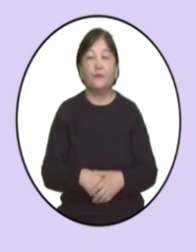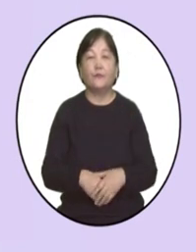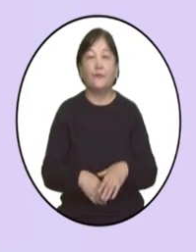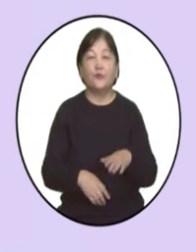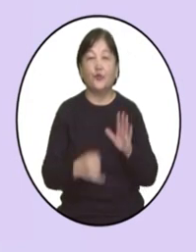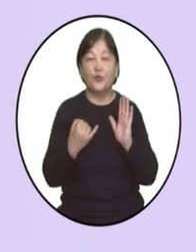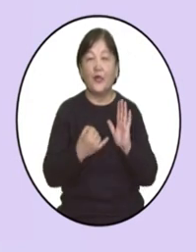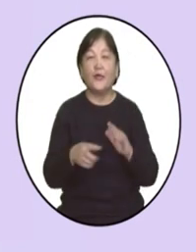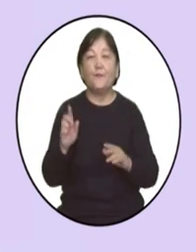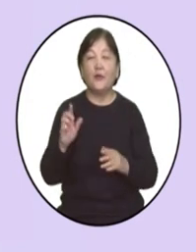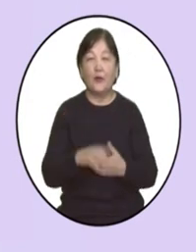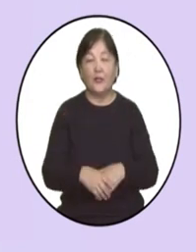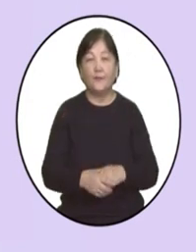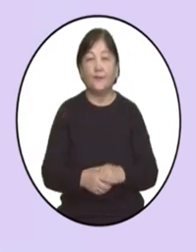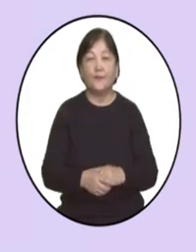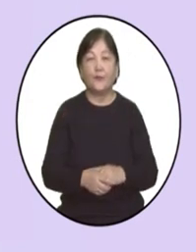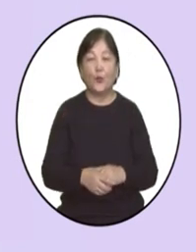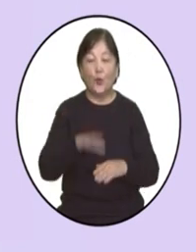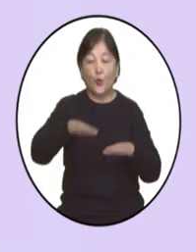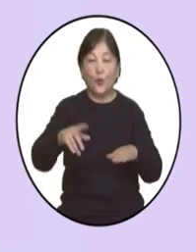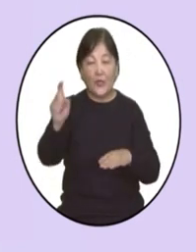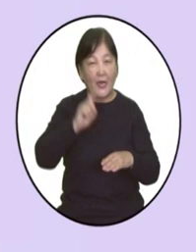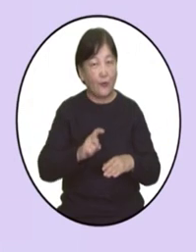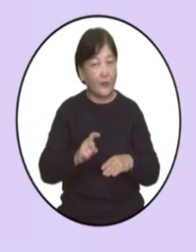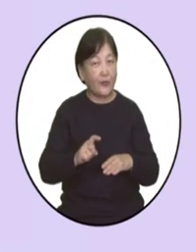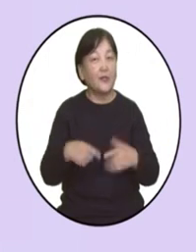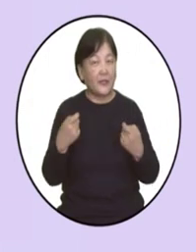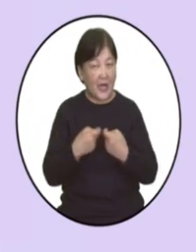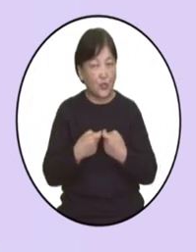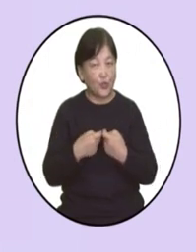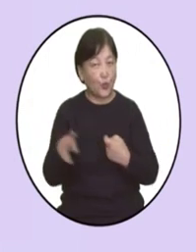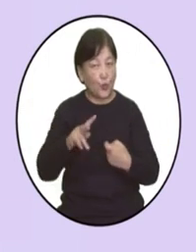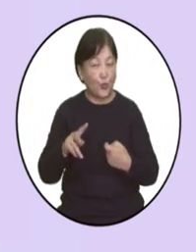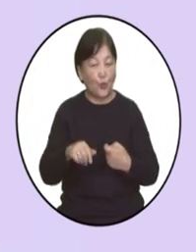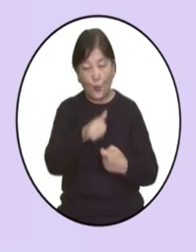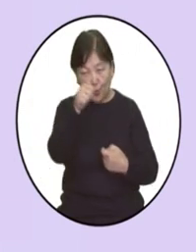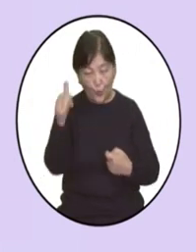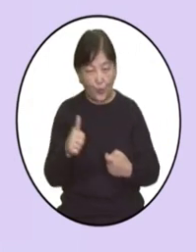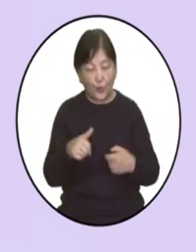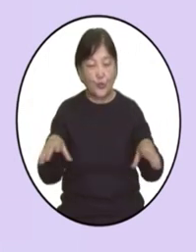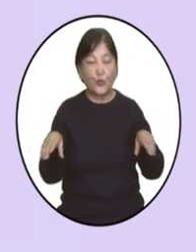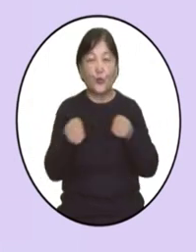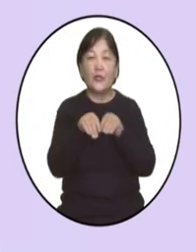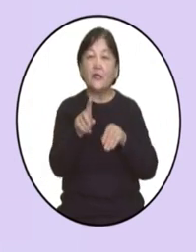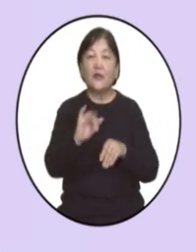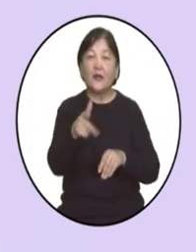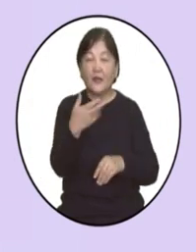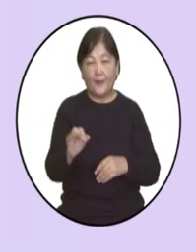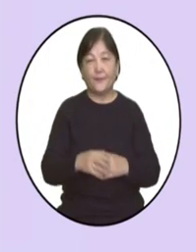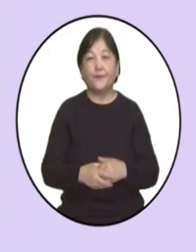6B. Хүүхдүүдийн маань хариулт хэр зэрэг таарсан бэ? Бүгдээрээ өөрсдөө дүгнэлт хийцгээгээрэй.